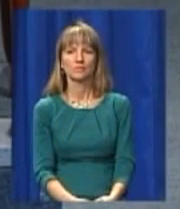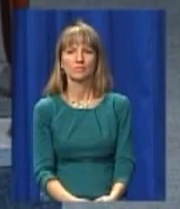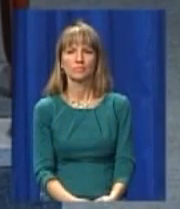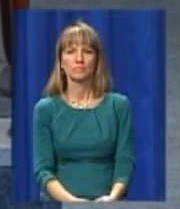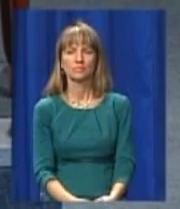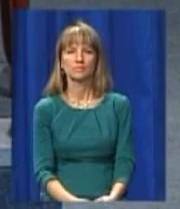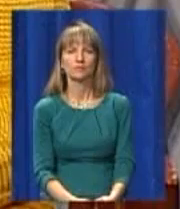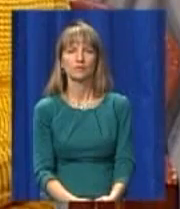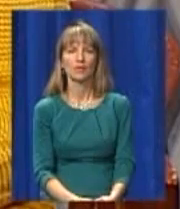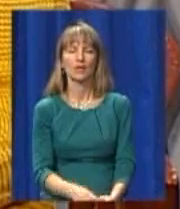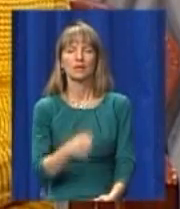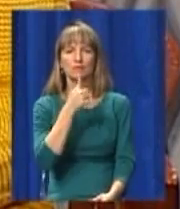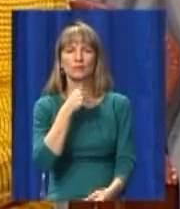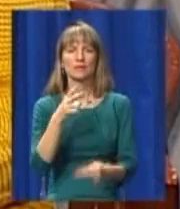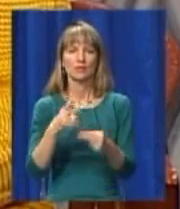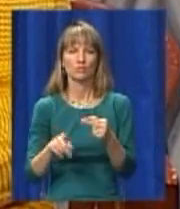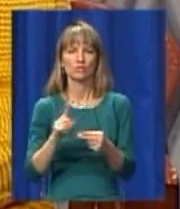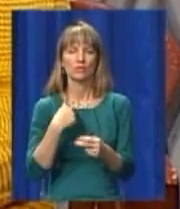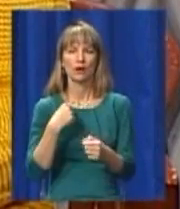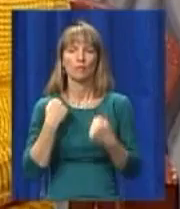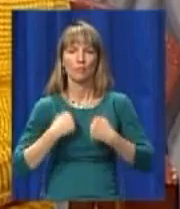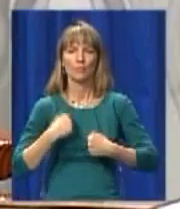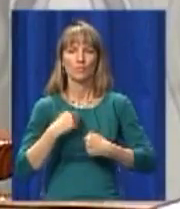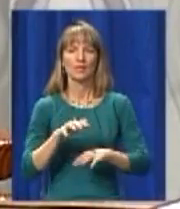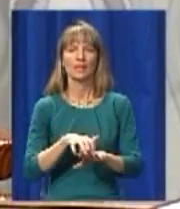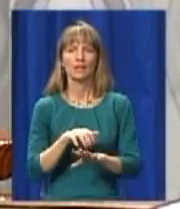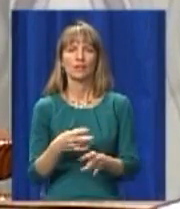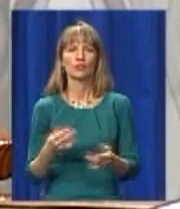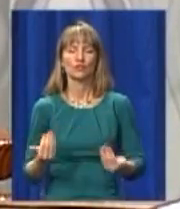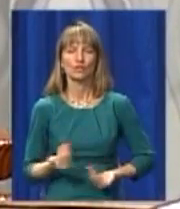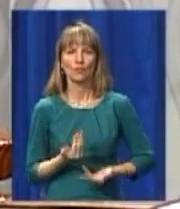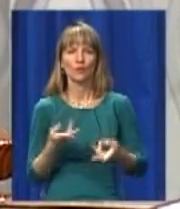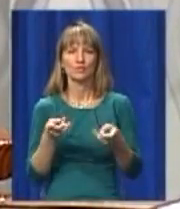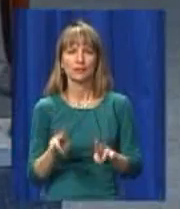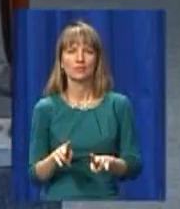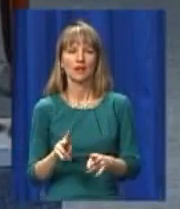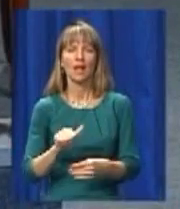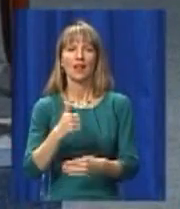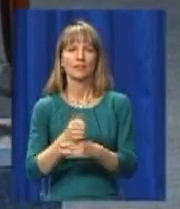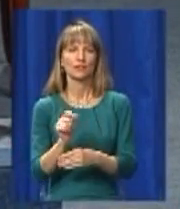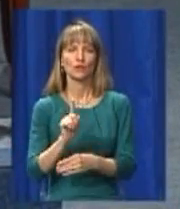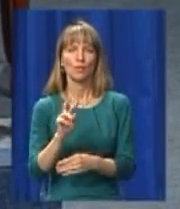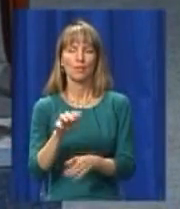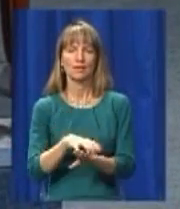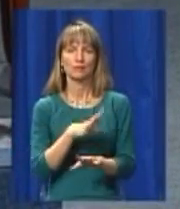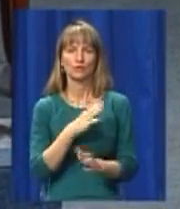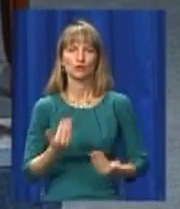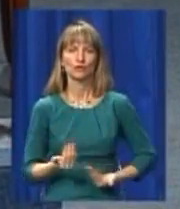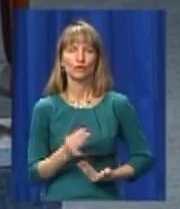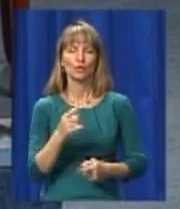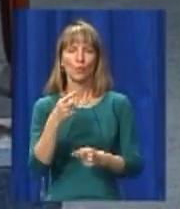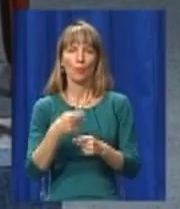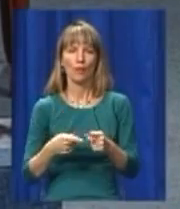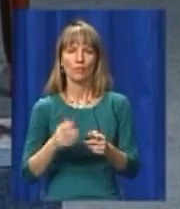общем, эксперимент закончился тем, что вроде помыла. Кит живый залишился. Кот живой. Ну, чтобы кит был живый. Вот, получается, я только